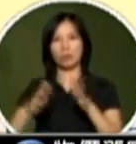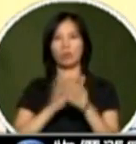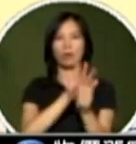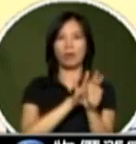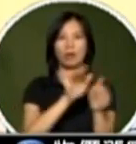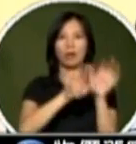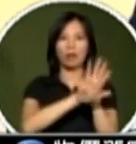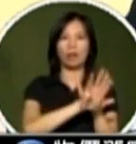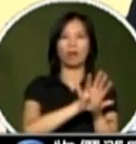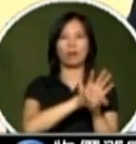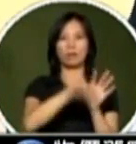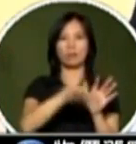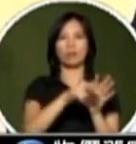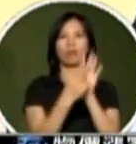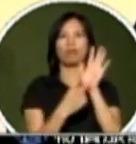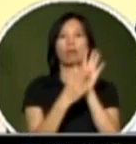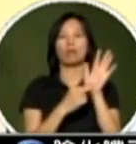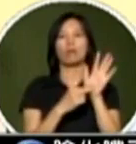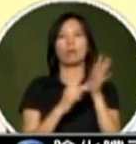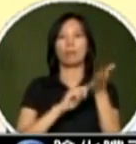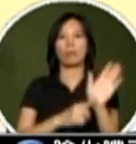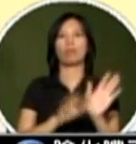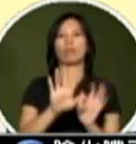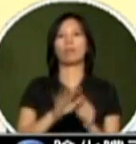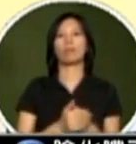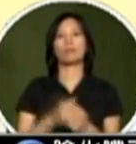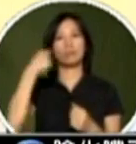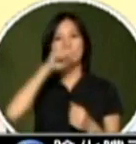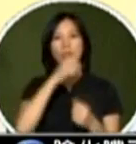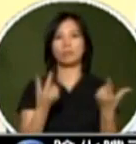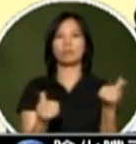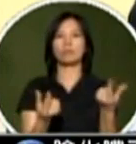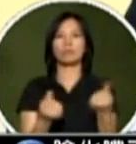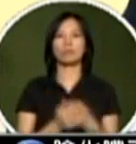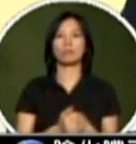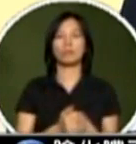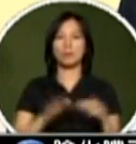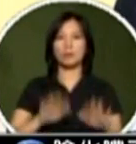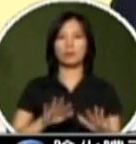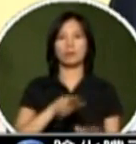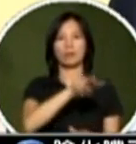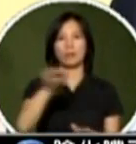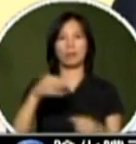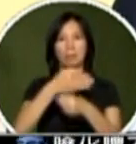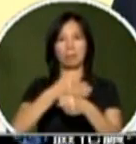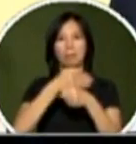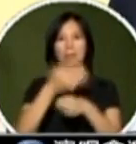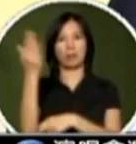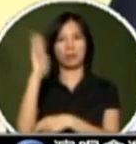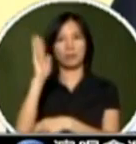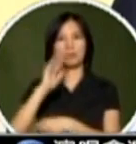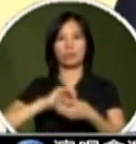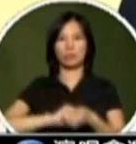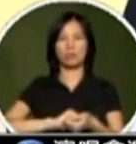兰就活生生的例子，而台湾也一样。我们现在看到马政府决